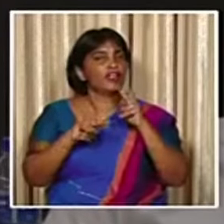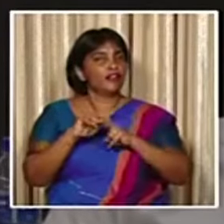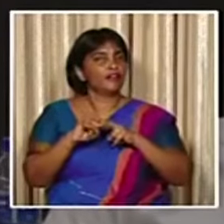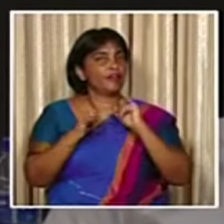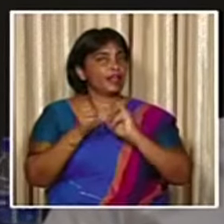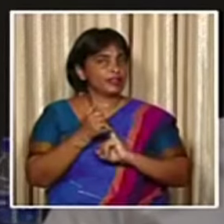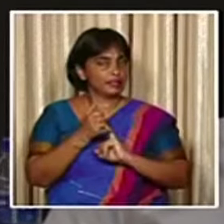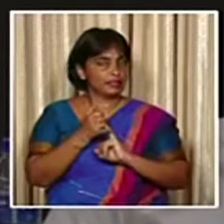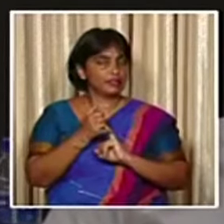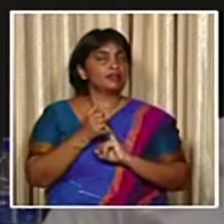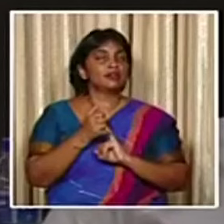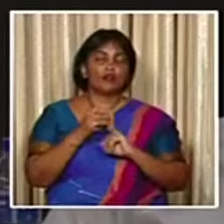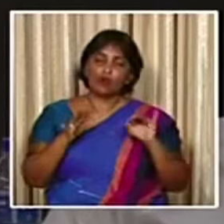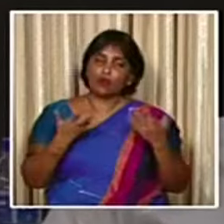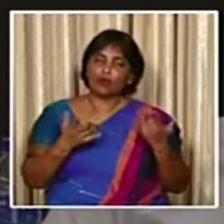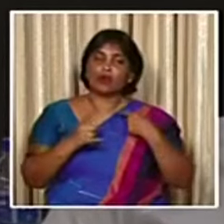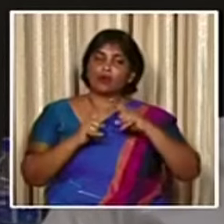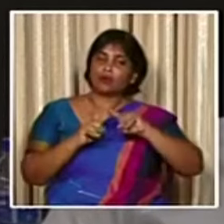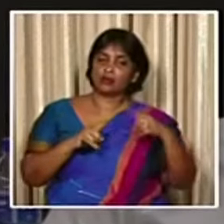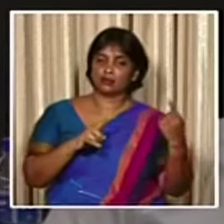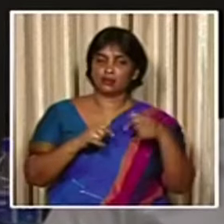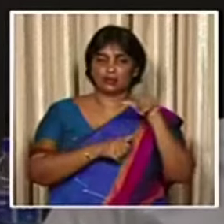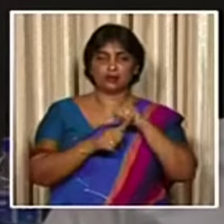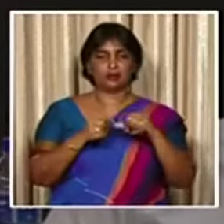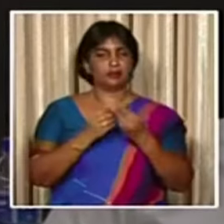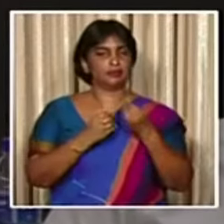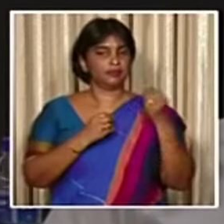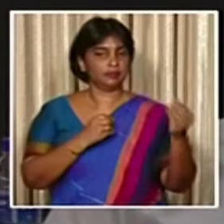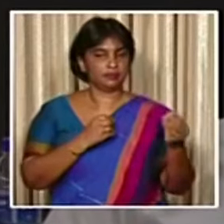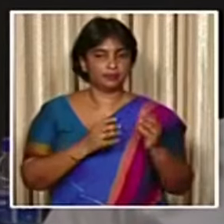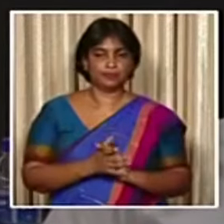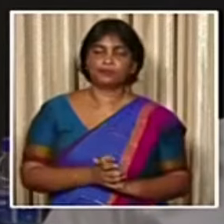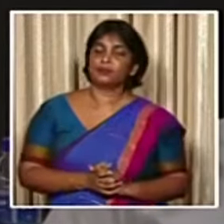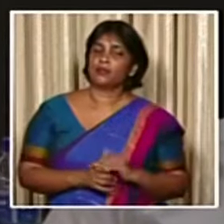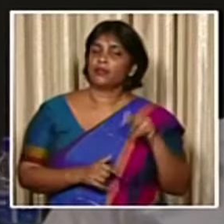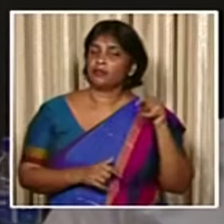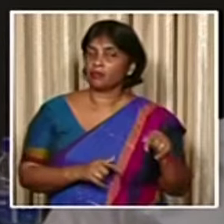කියන ආයතනයට හෝ ඊට අදාළ ආයතනයකට ලබා දීලා තියෙනවා.